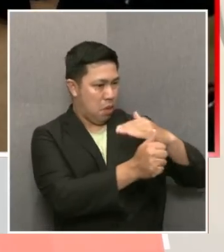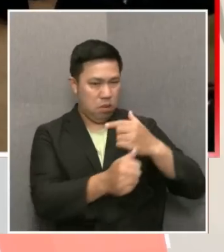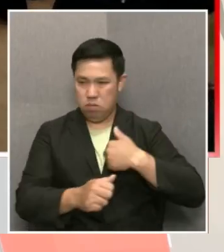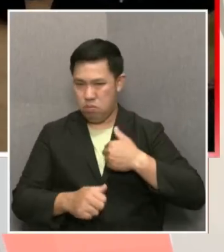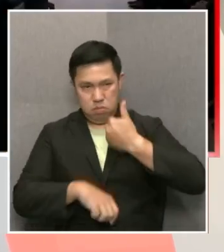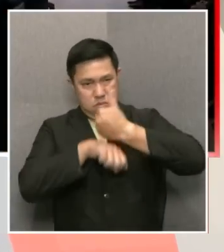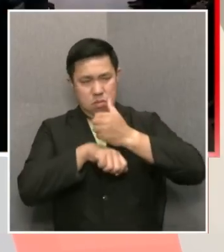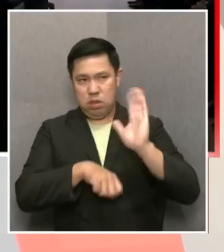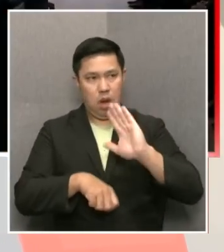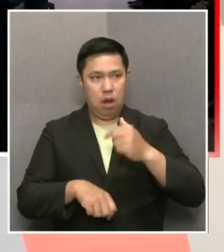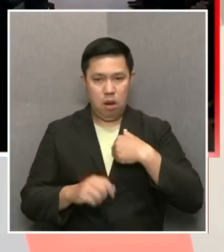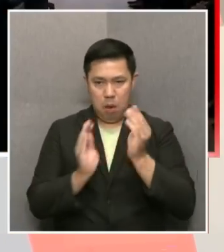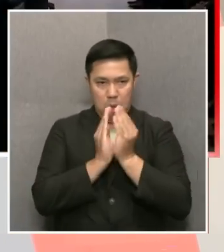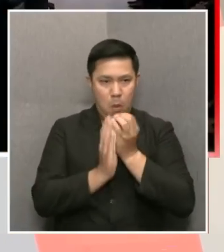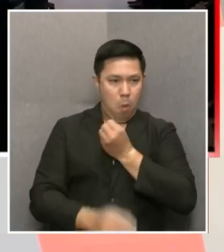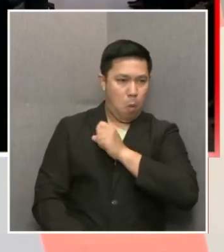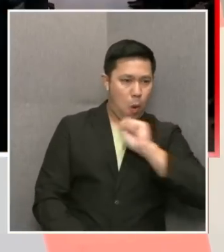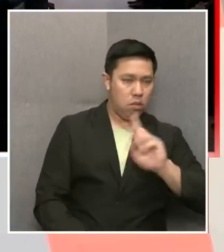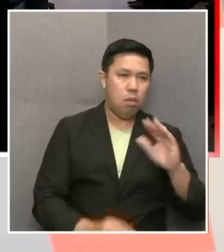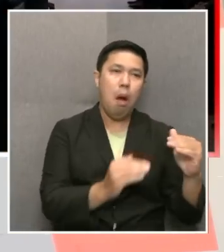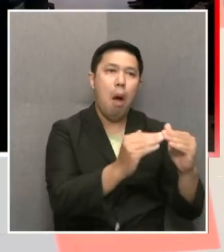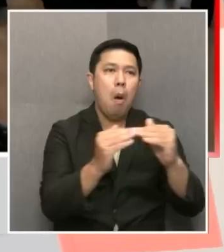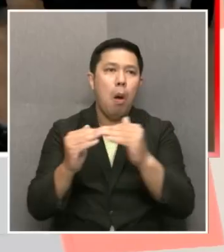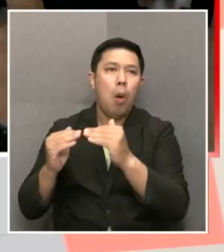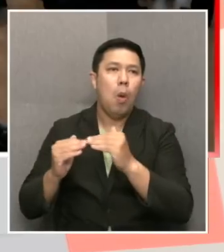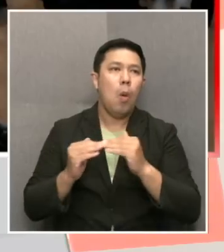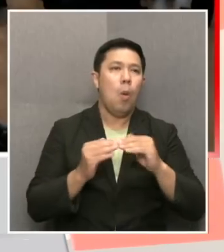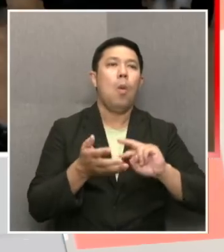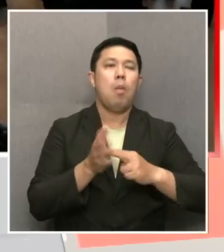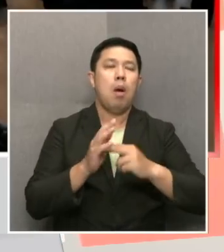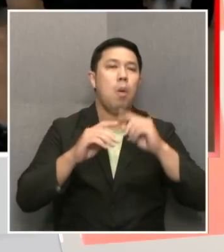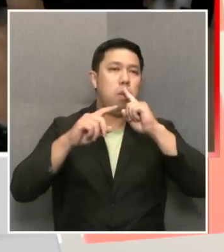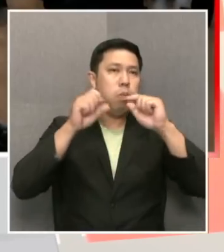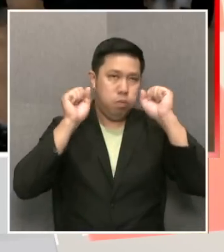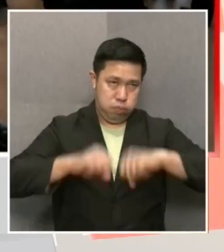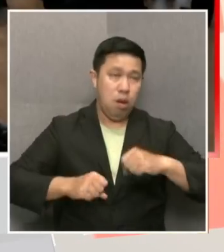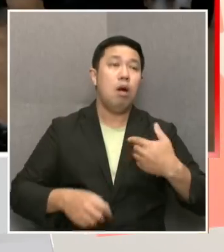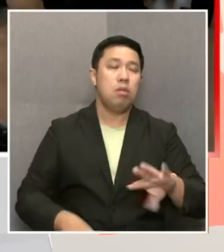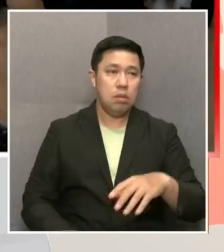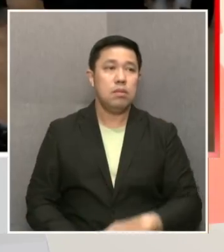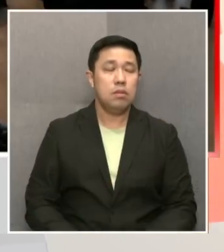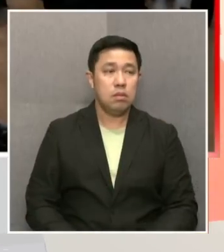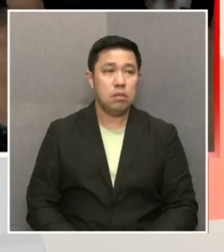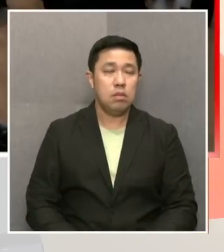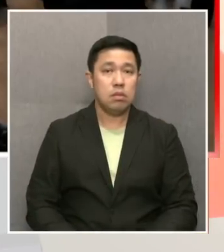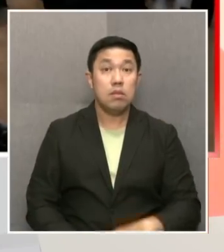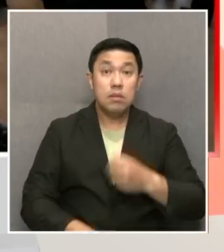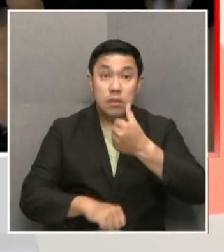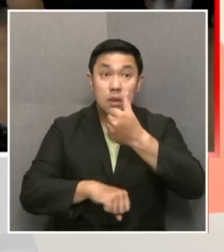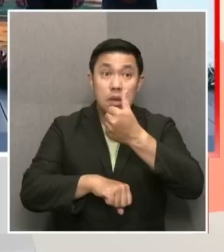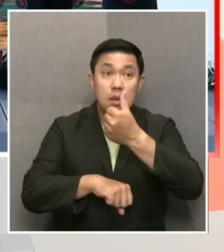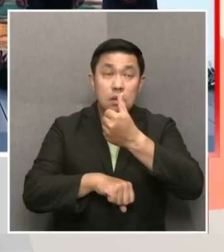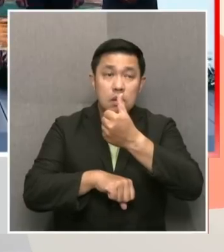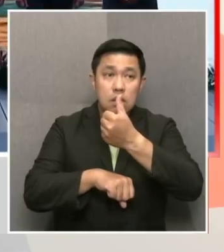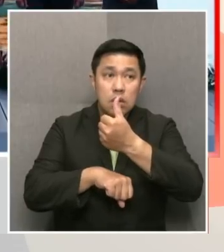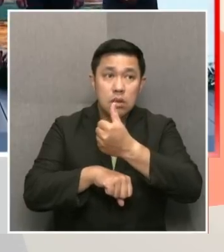วเองมีเสียงมากกว่าชาติอื่นอันนี้ไม่ใช่กติการะหว่างประเทศนะครับแต่ว่าใช่ครับผู้นำที่ไม่เป็นทางการผู้น